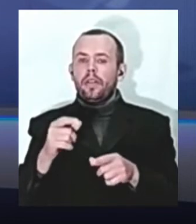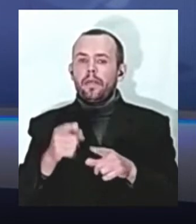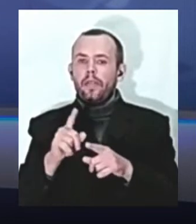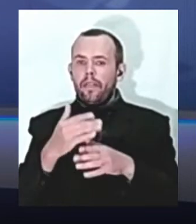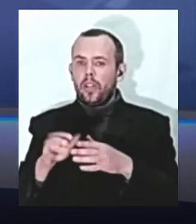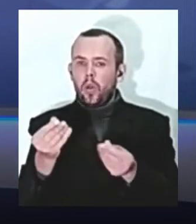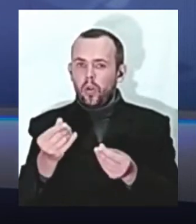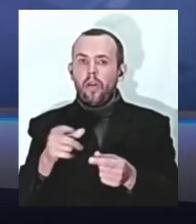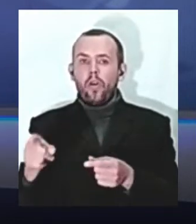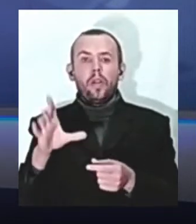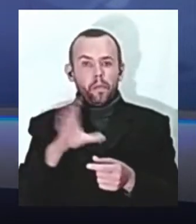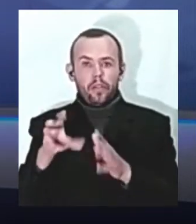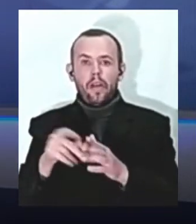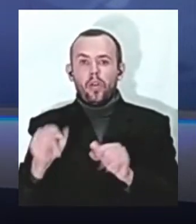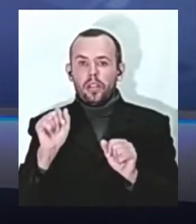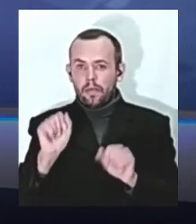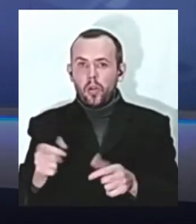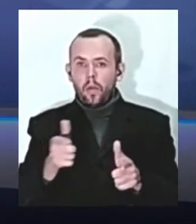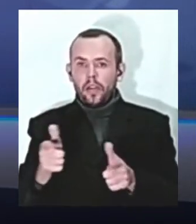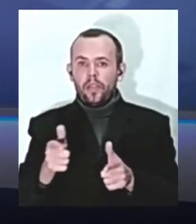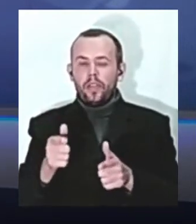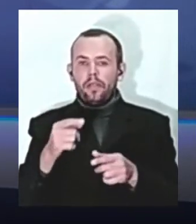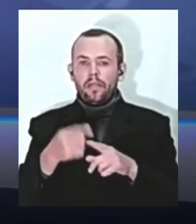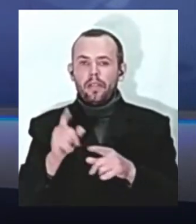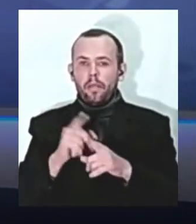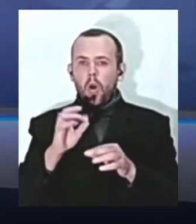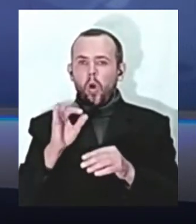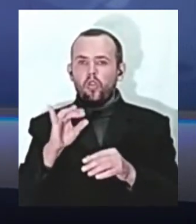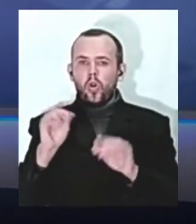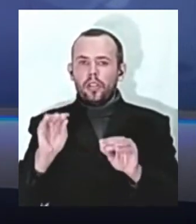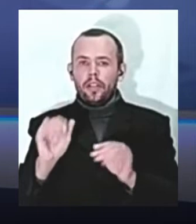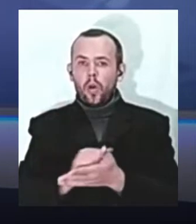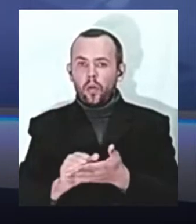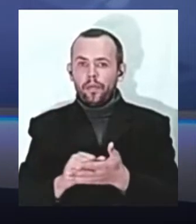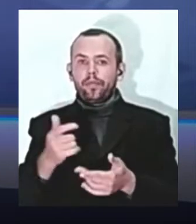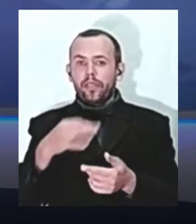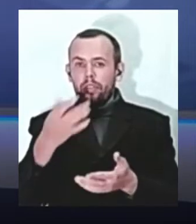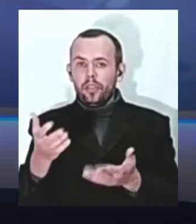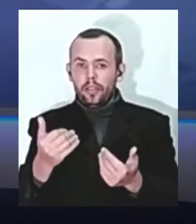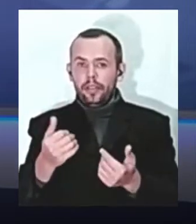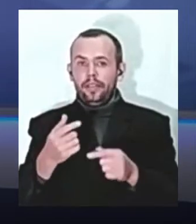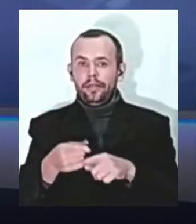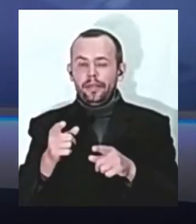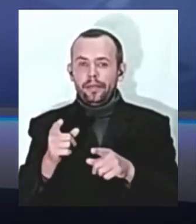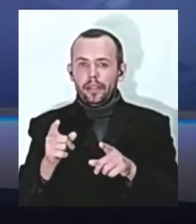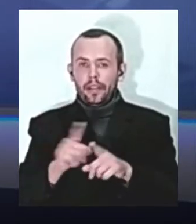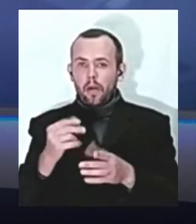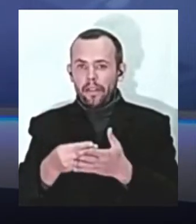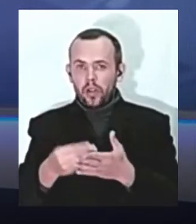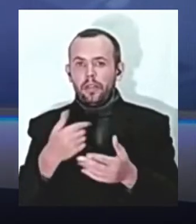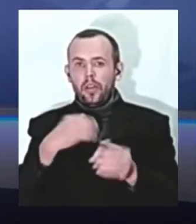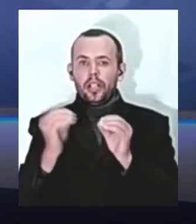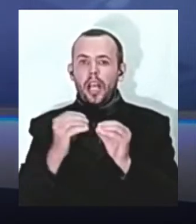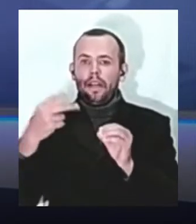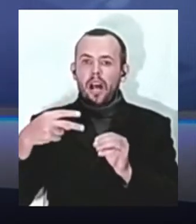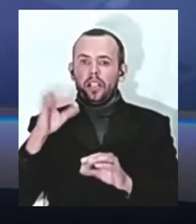кошти, вони змогли підготувати проєктно-кошторисну документацію. Вони приходять і кажуть: будь ласка, ось ми готові співфінансувати 10-20%,